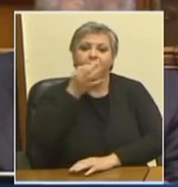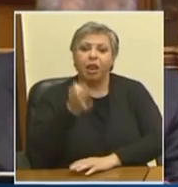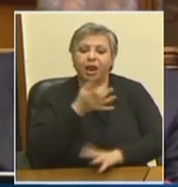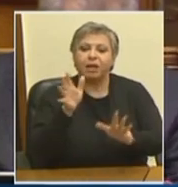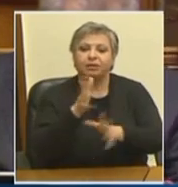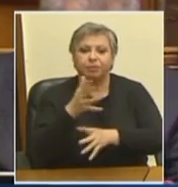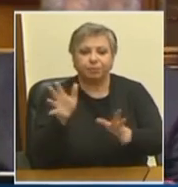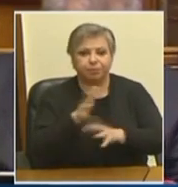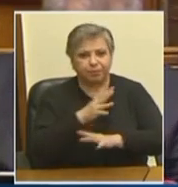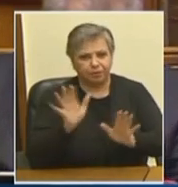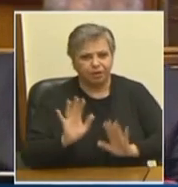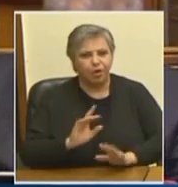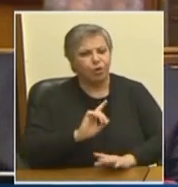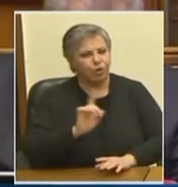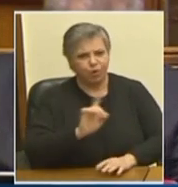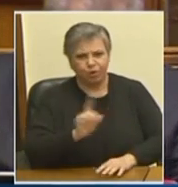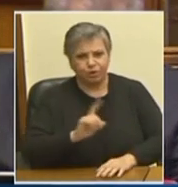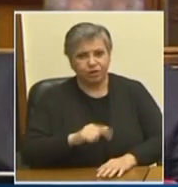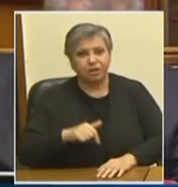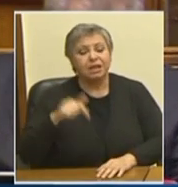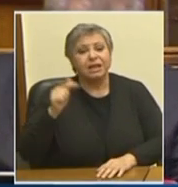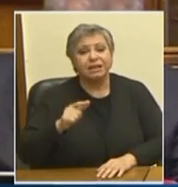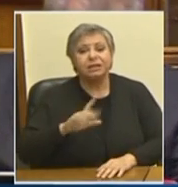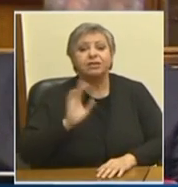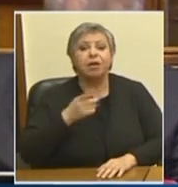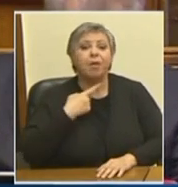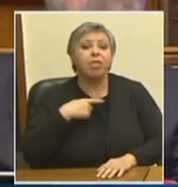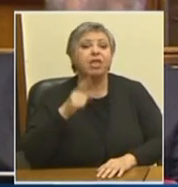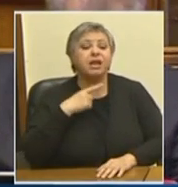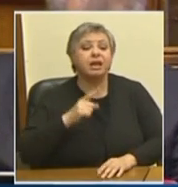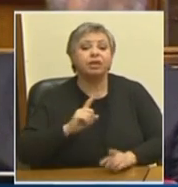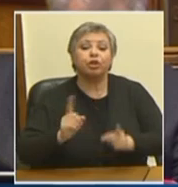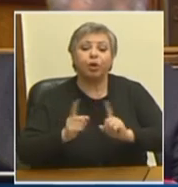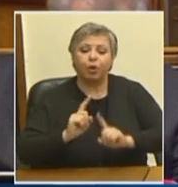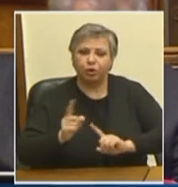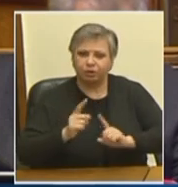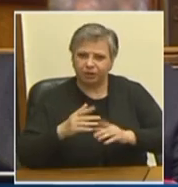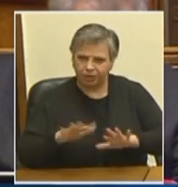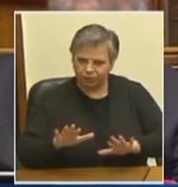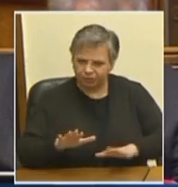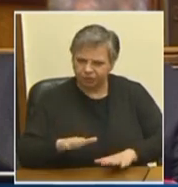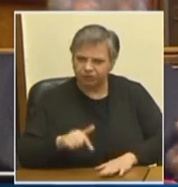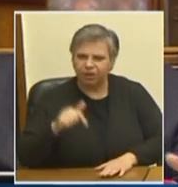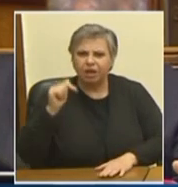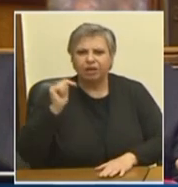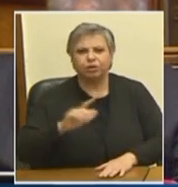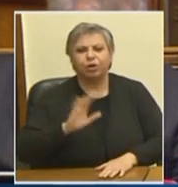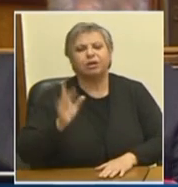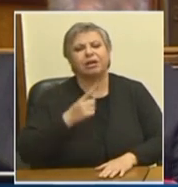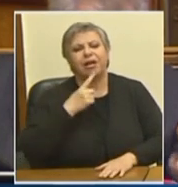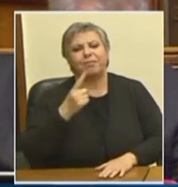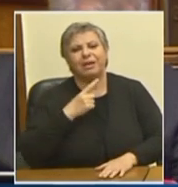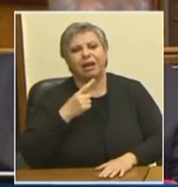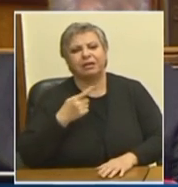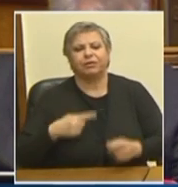αυτή η συμφωνία, διότι αν δεν σας άρεσε δεν θα σπέβδατε το ίδιο βράδυ να βγάλετε ανακοίνωση ότι την αποδέχεστε, και δεν ήταν ηρωνική,